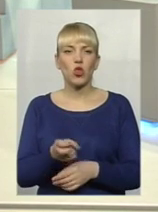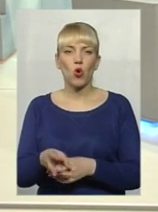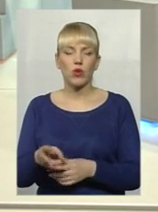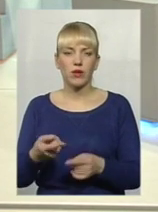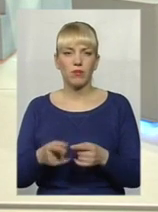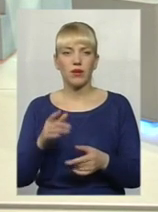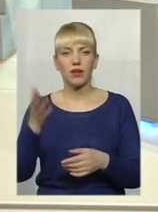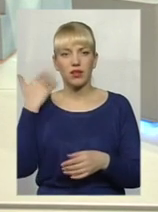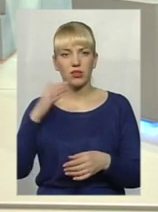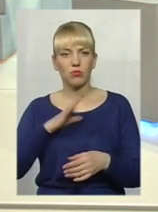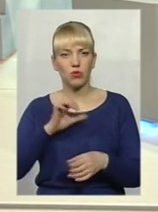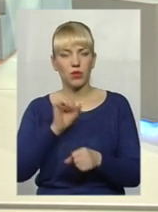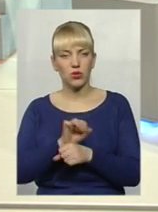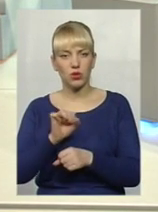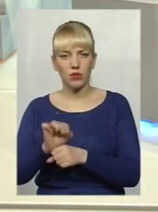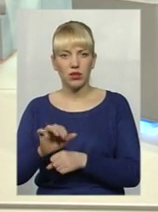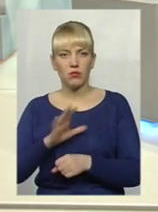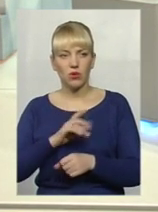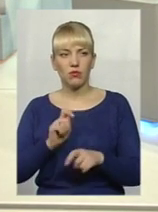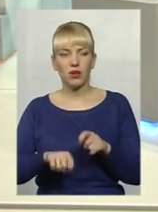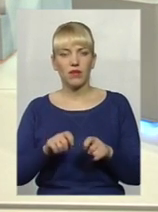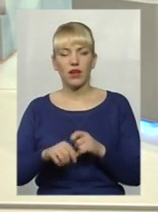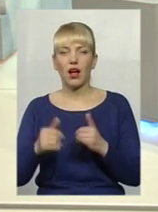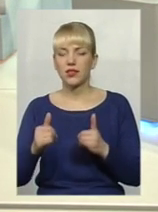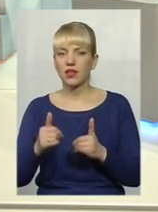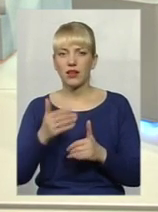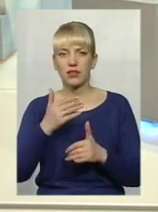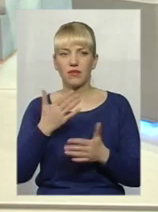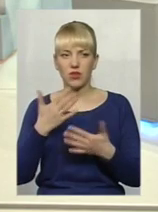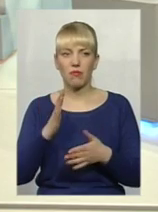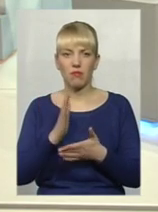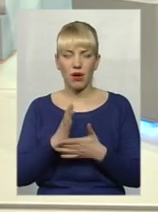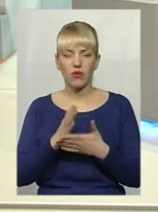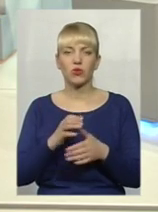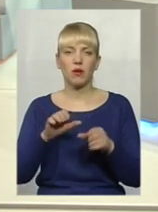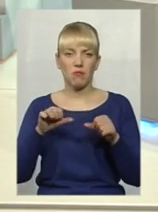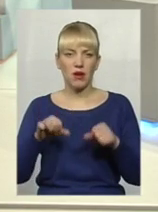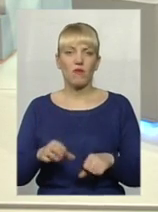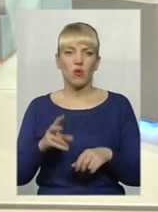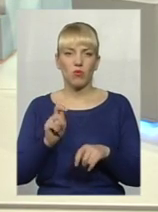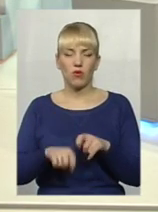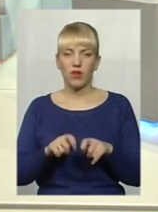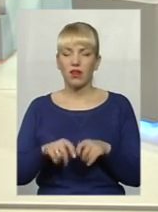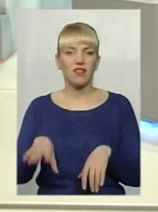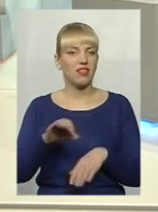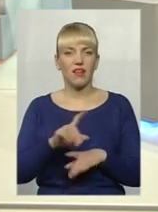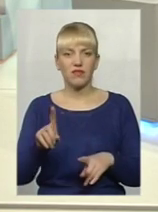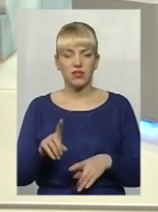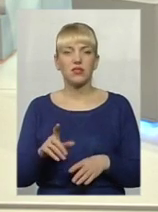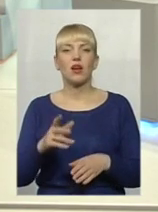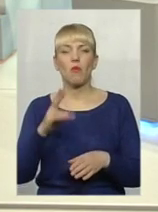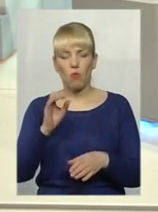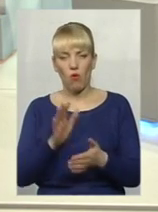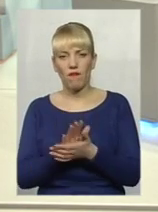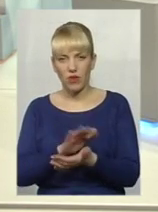зараз мають право вже перевіряти і надалі будуть мати. Не всіх можуть перевірити. Так, ну, по відходах вони приходять на організацію чи